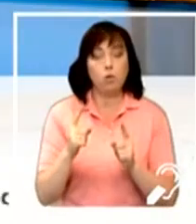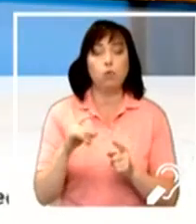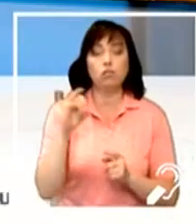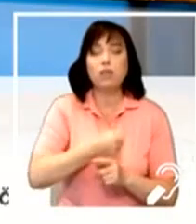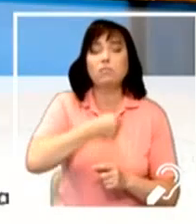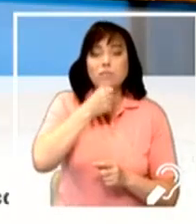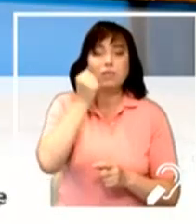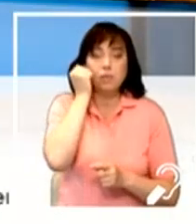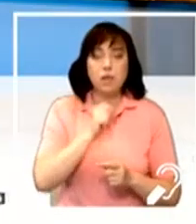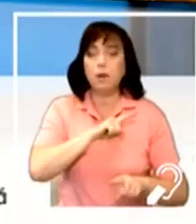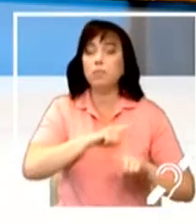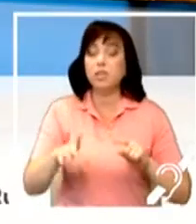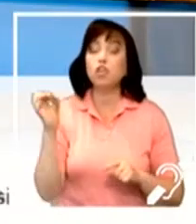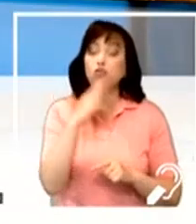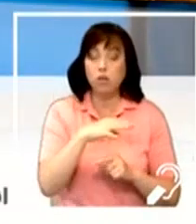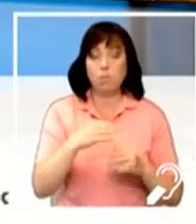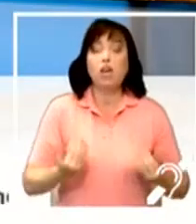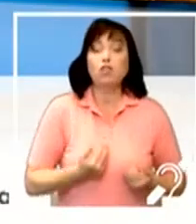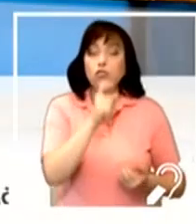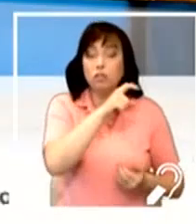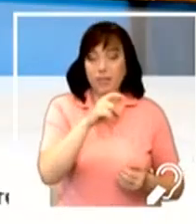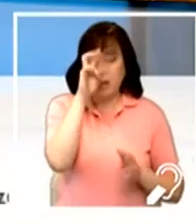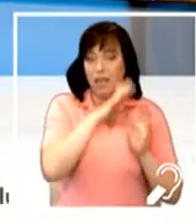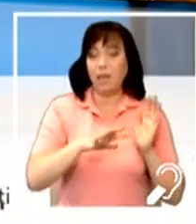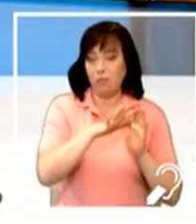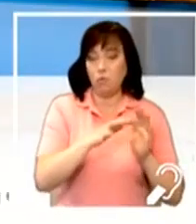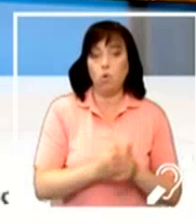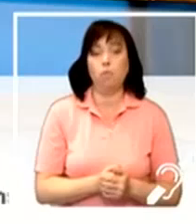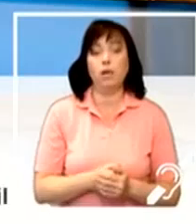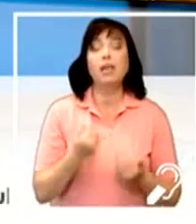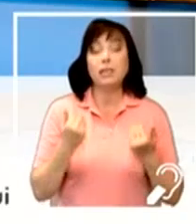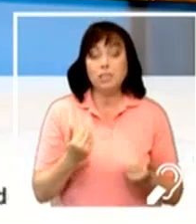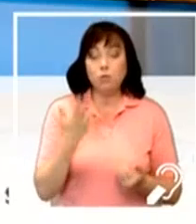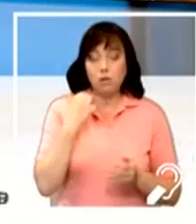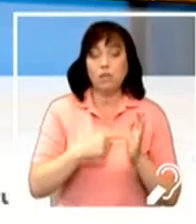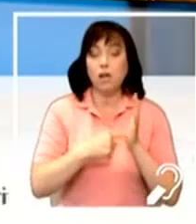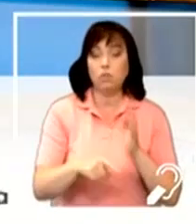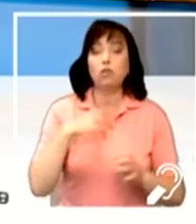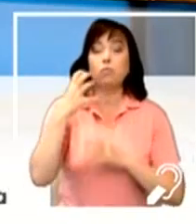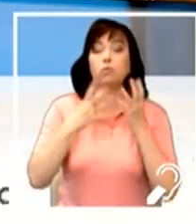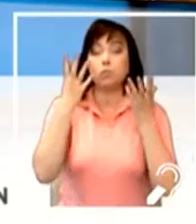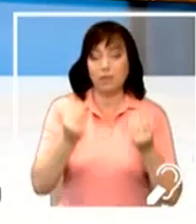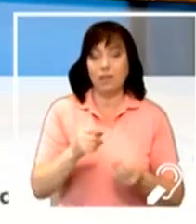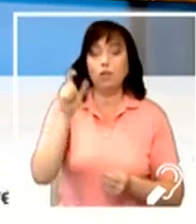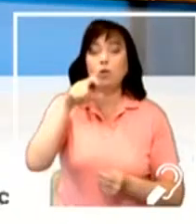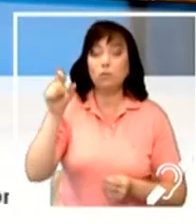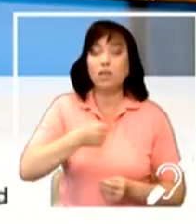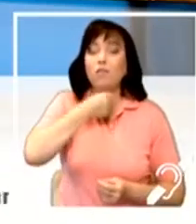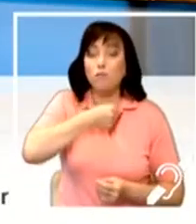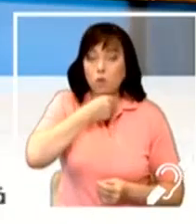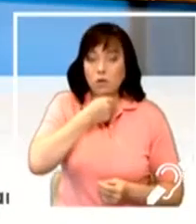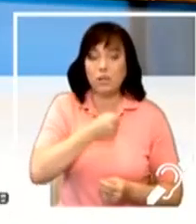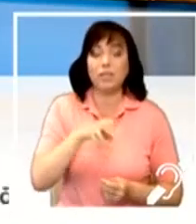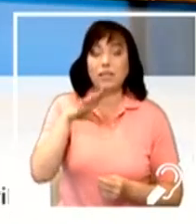și îmbătrânesc prea repede în comparație cu locuitorii țărilor din vest. Astăzi, când marcăm Ziua Internațională a Persoanelor